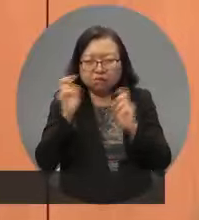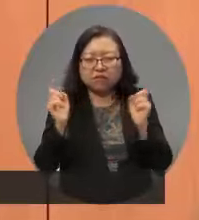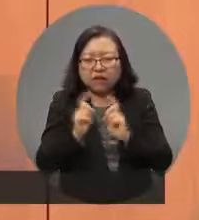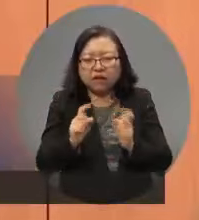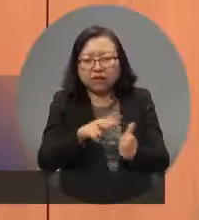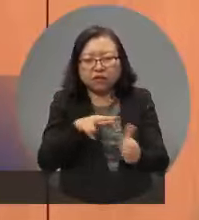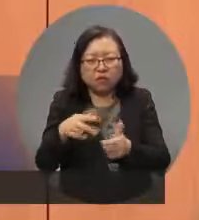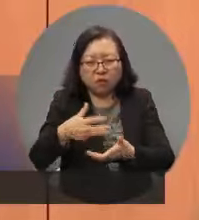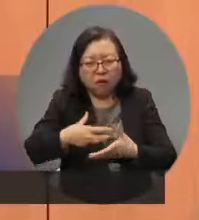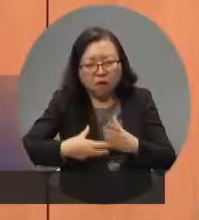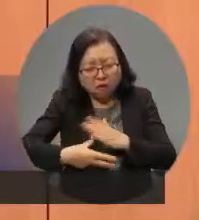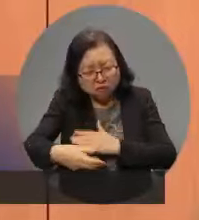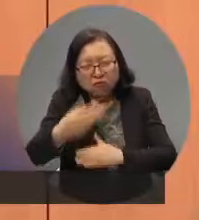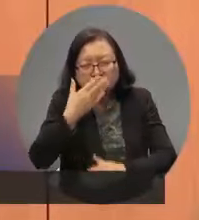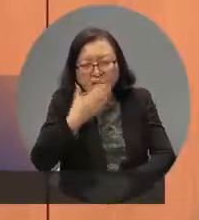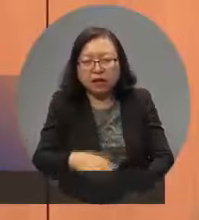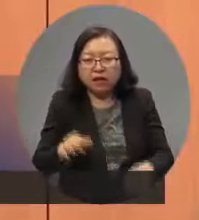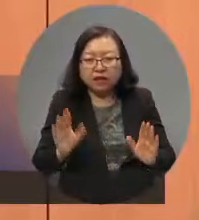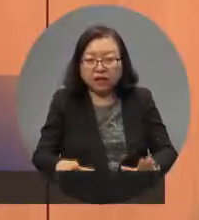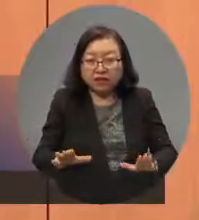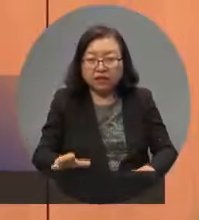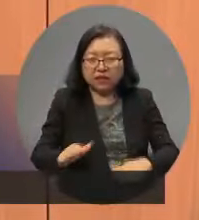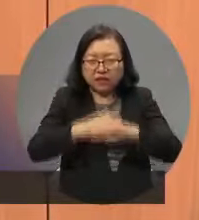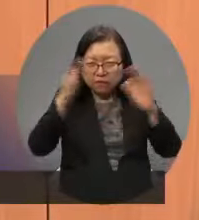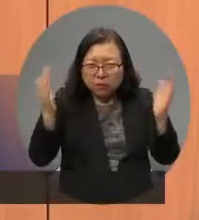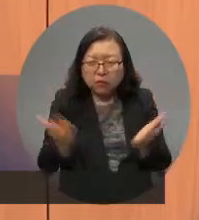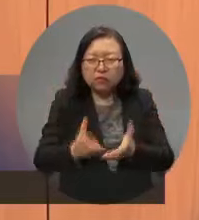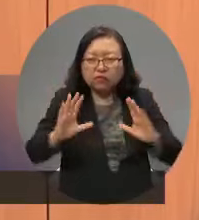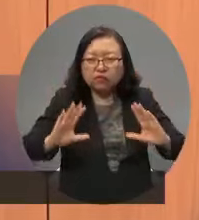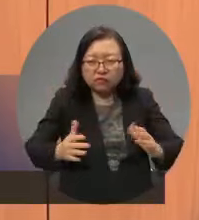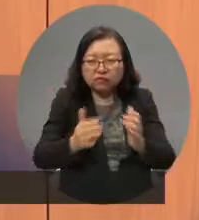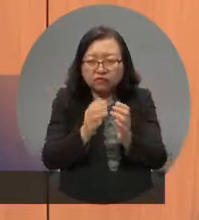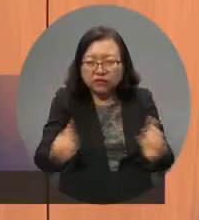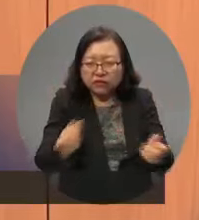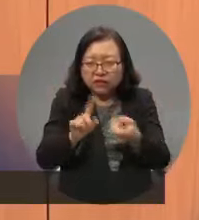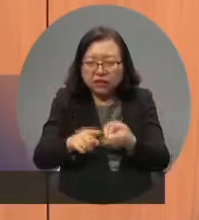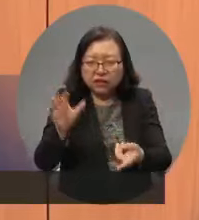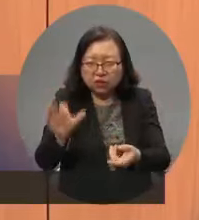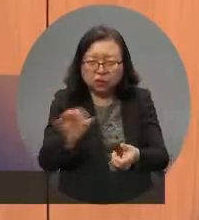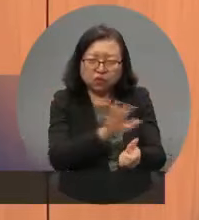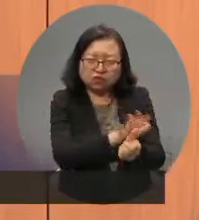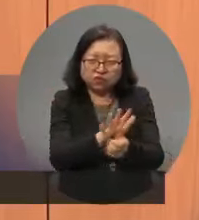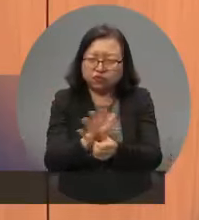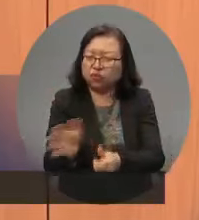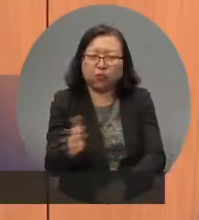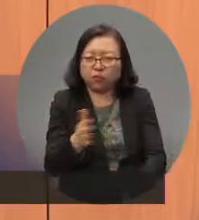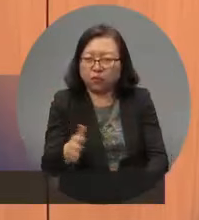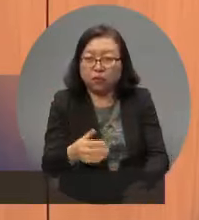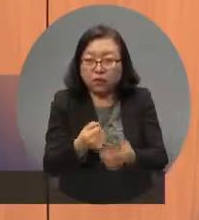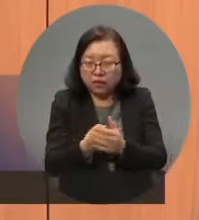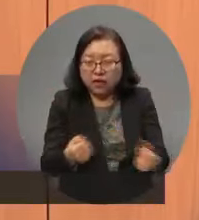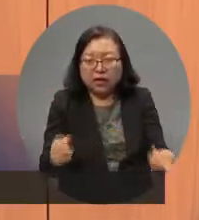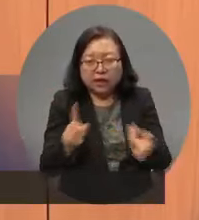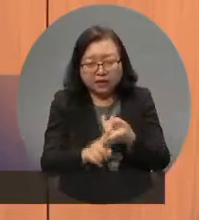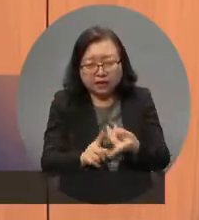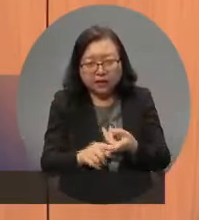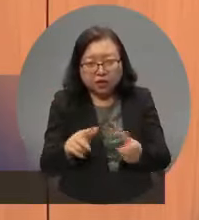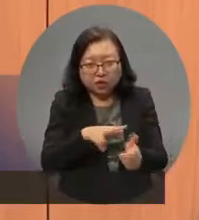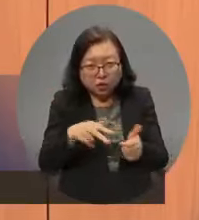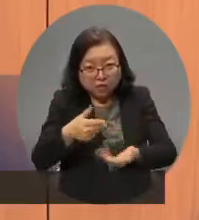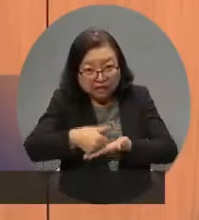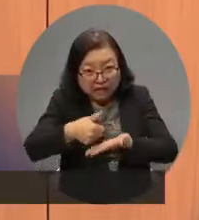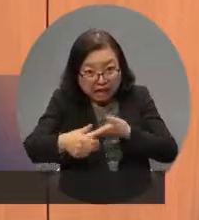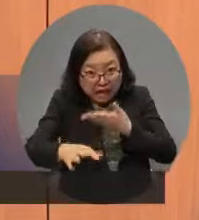현재 전국민을 대상으로 한 전국민 일산 지원금이라고 없습니다 따라서 이와 관하여 정보를 요구하고 하시면 절대